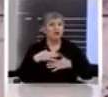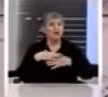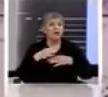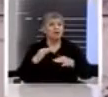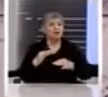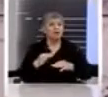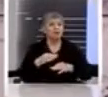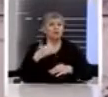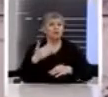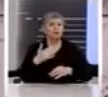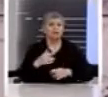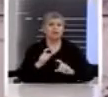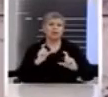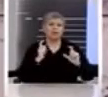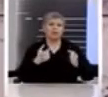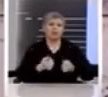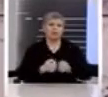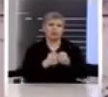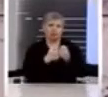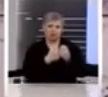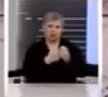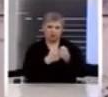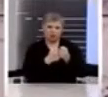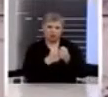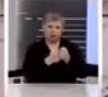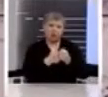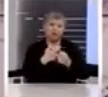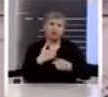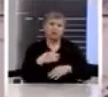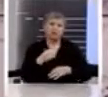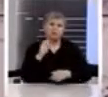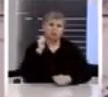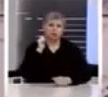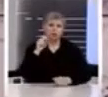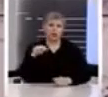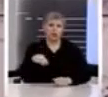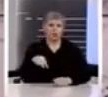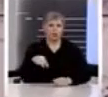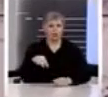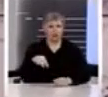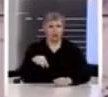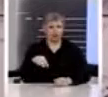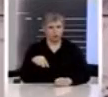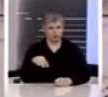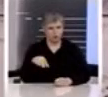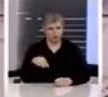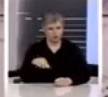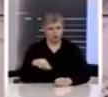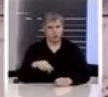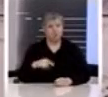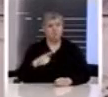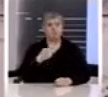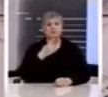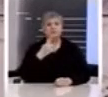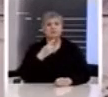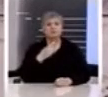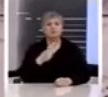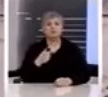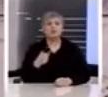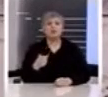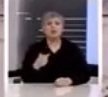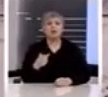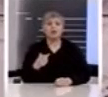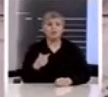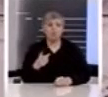Δημοκρατικής Συμπαράταξης, τον κύριο Λοβέρδο, ότι τα δύο κόμματα, δηλαδή η